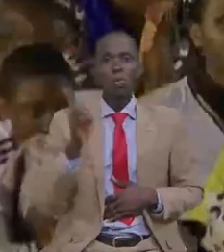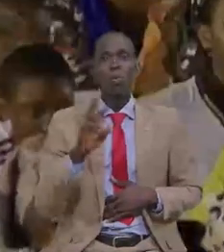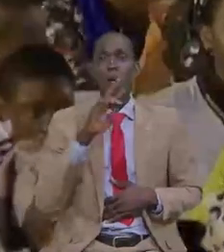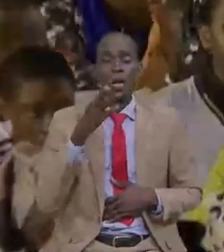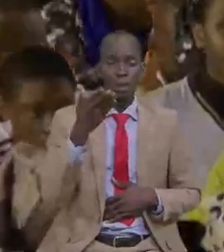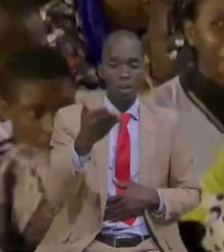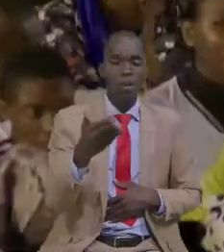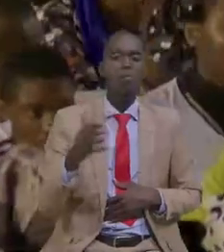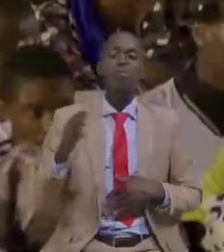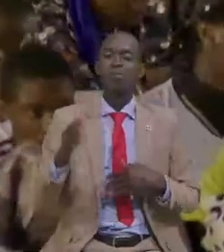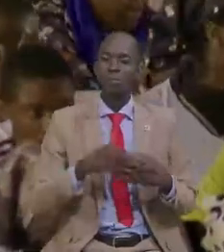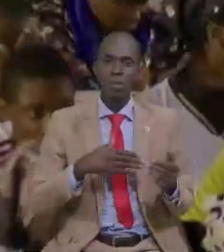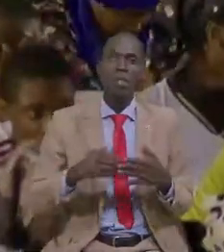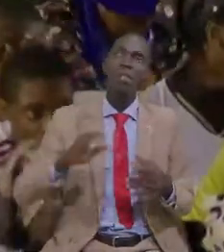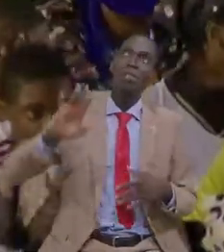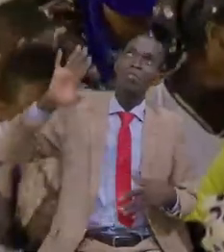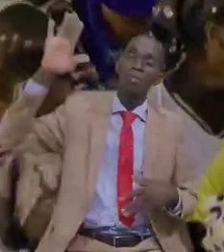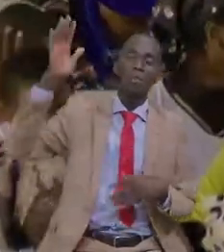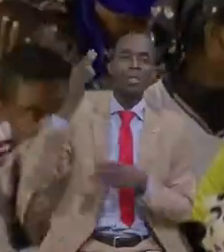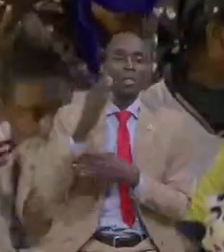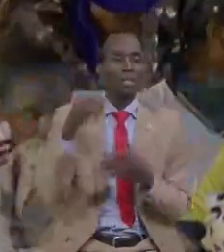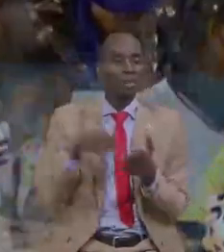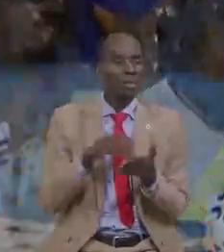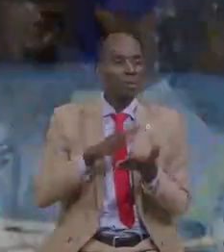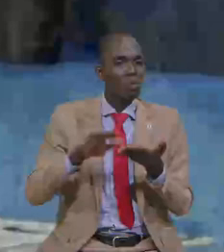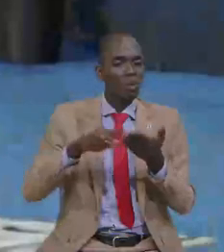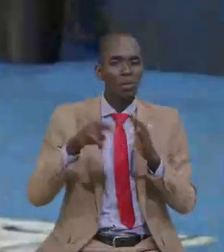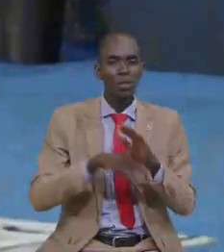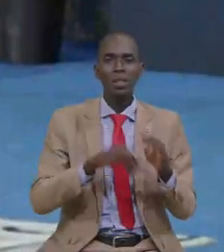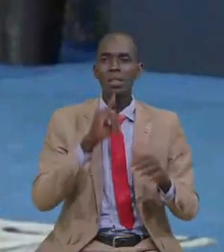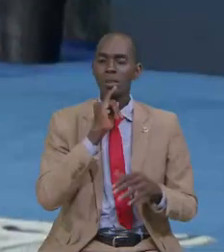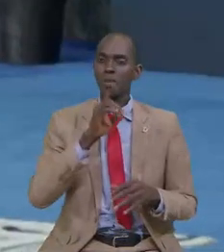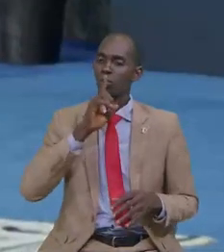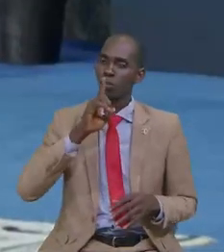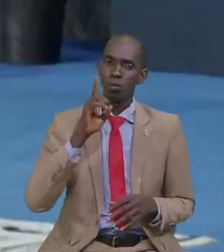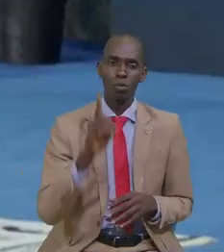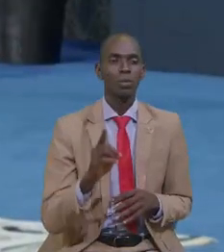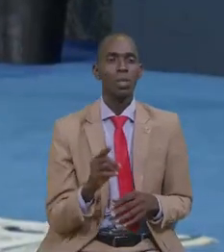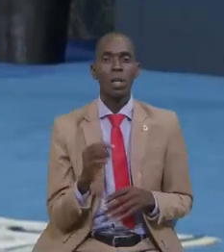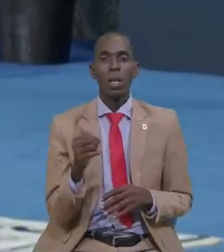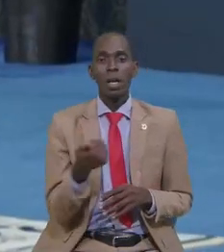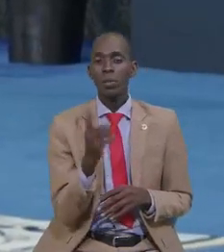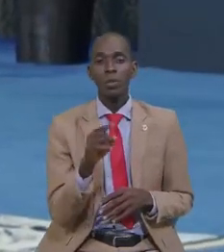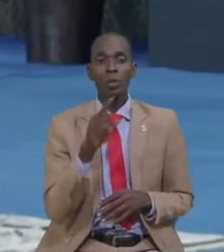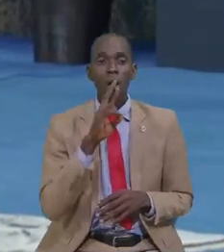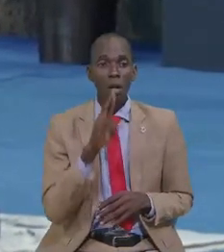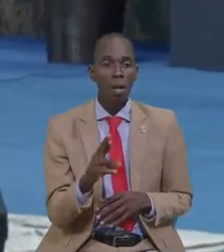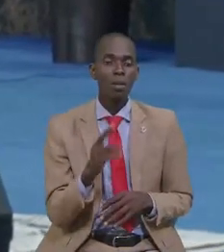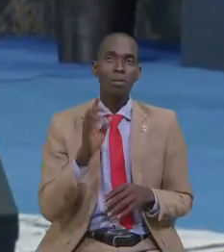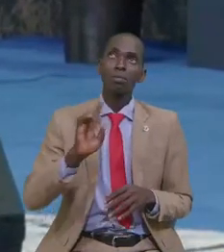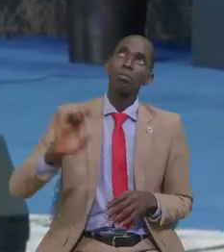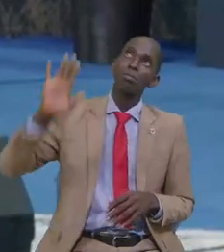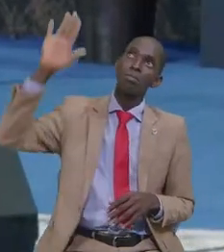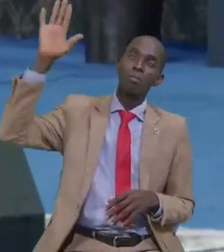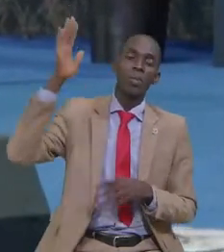voulez ce pardon, que cela vous donne la paix du cœur, la joie du salut, où que vous soyez